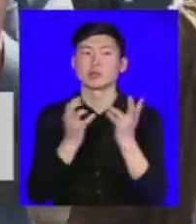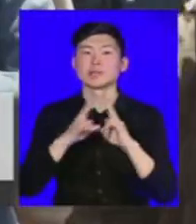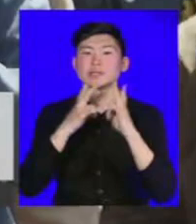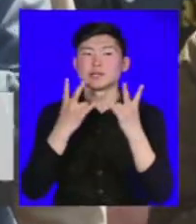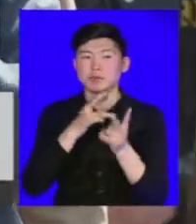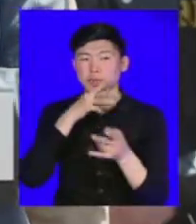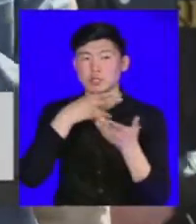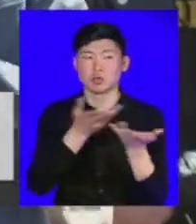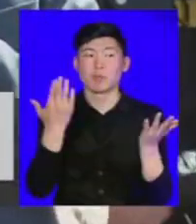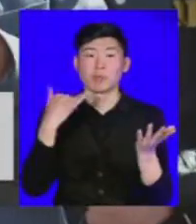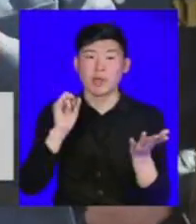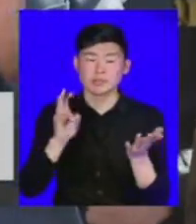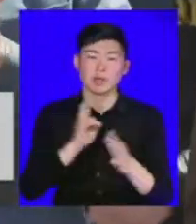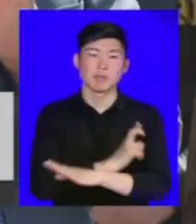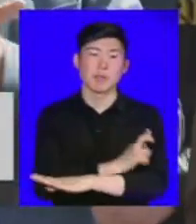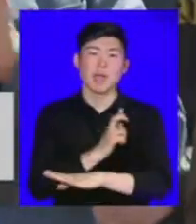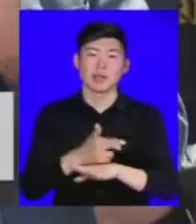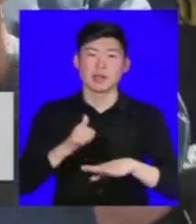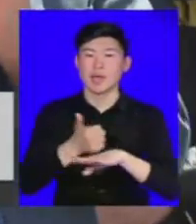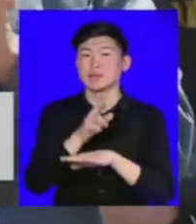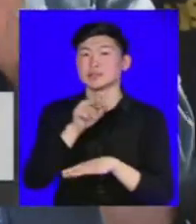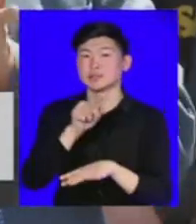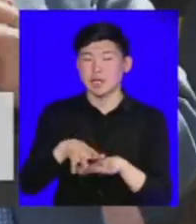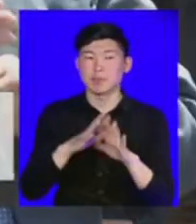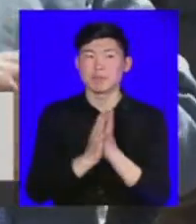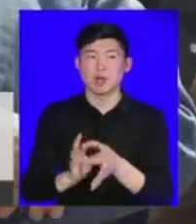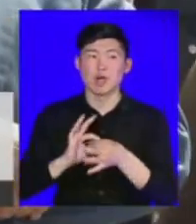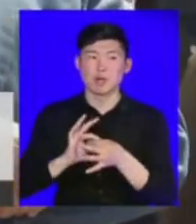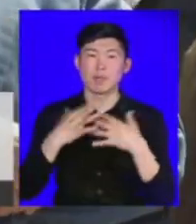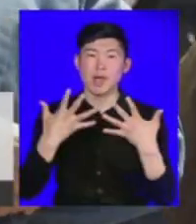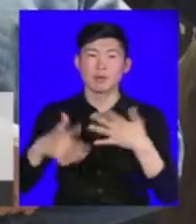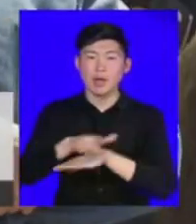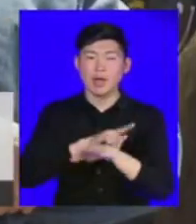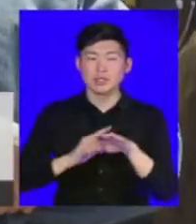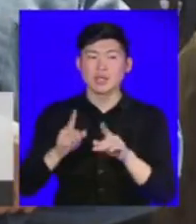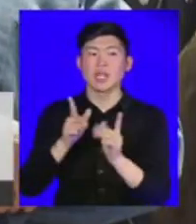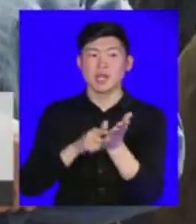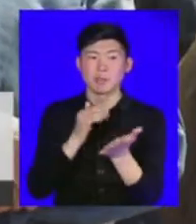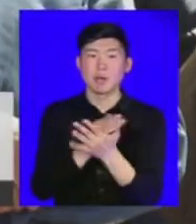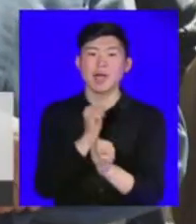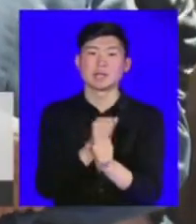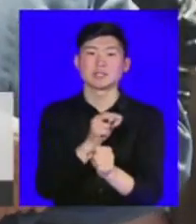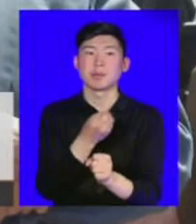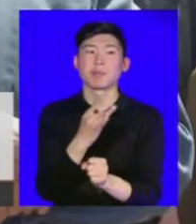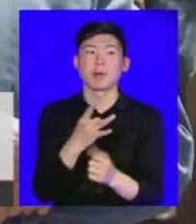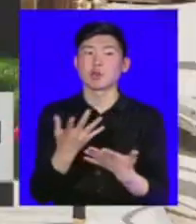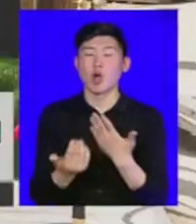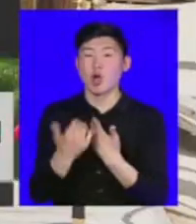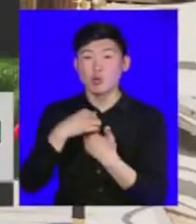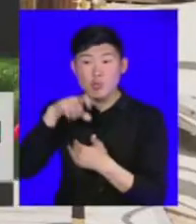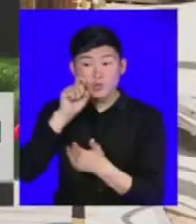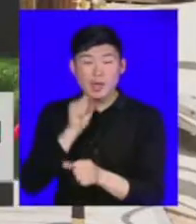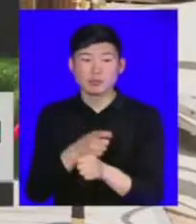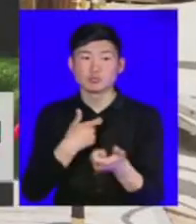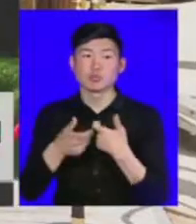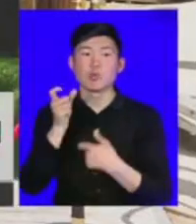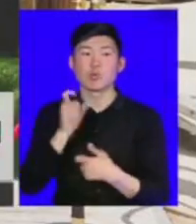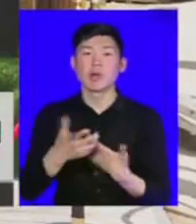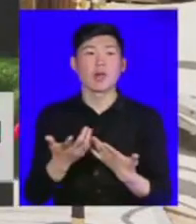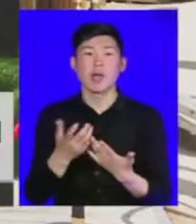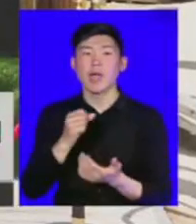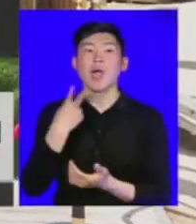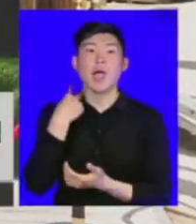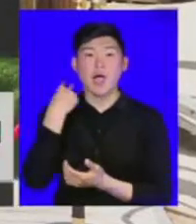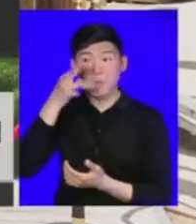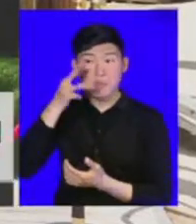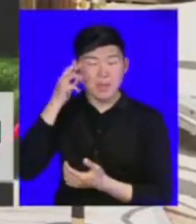өгч байсан юм а. Байгаль орчин аялал жуулчлалын яам болон харьяа 10 газарт шаардлагатай байгаа ажлын байранд орохыг хүссэн ажилгорлогч нь англи хэлний мэдлэгтэй бол